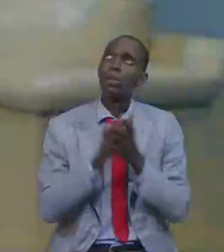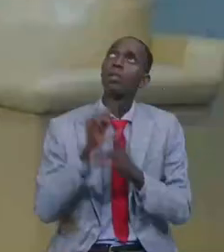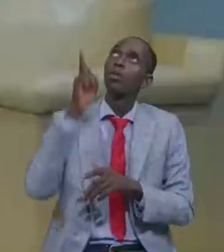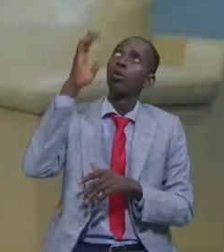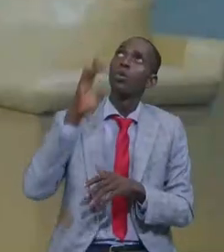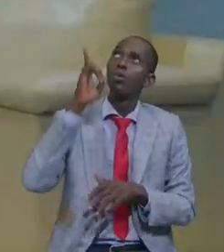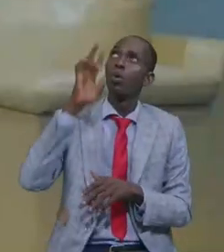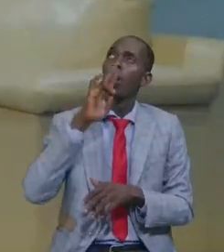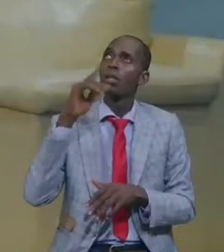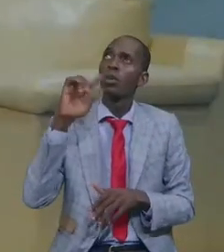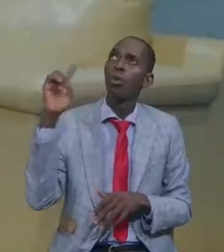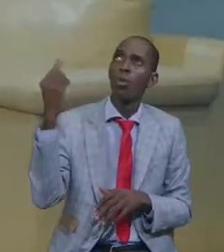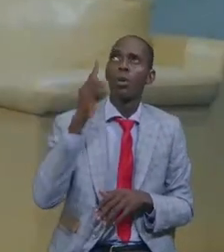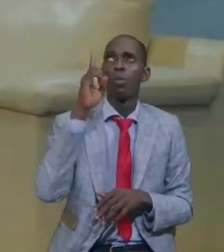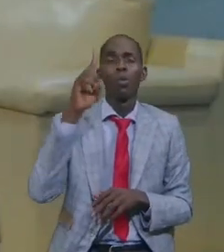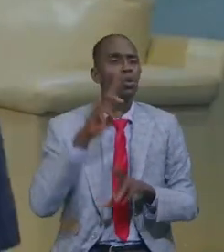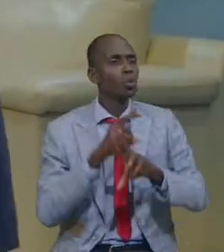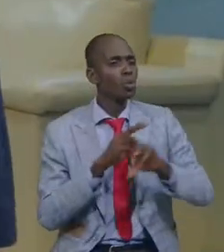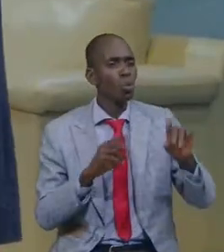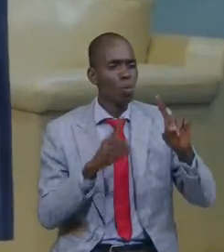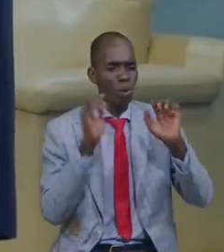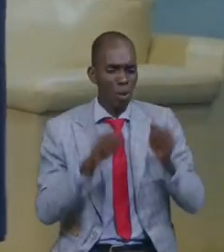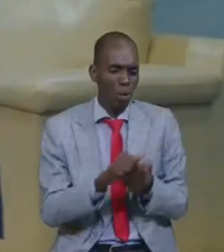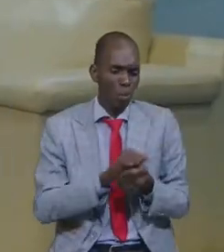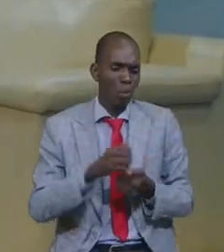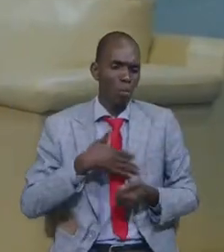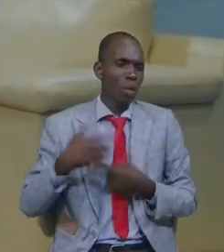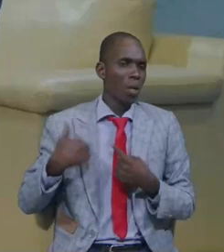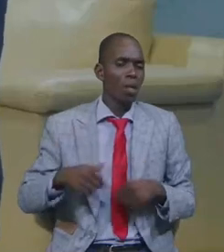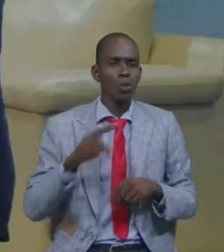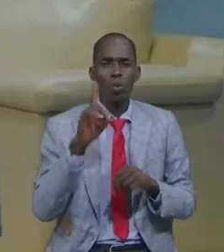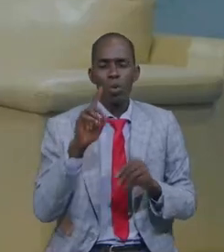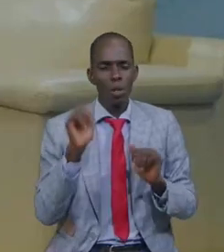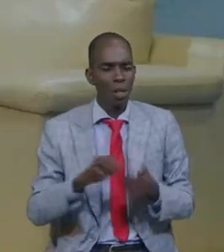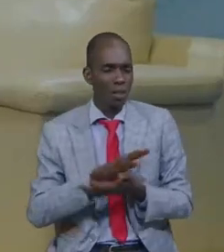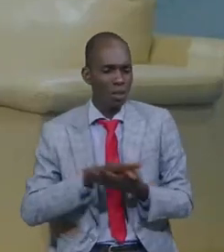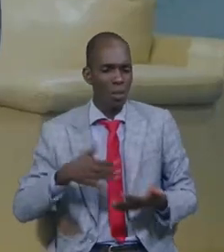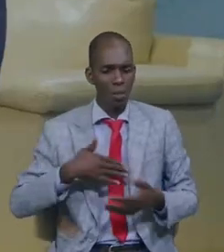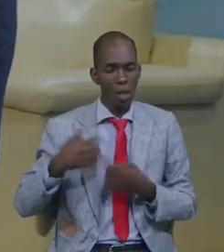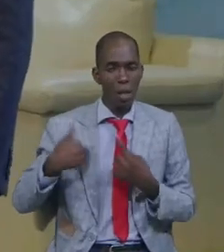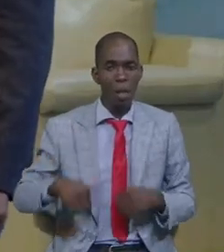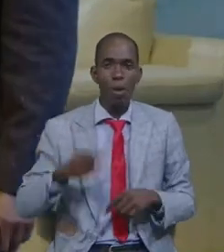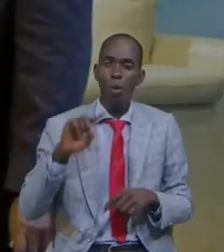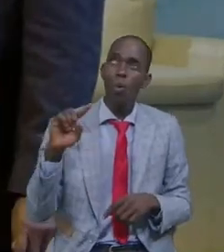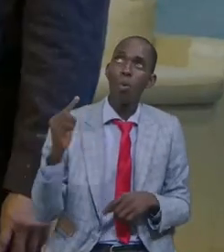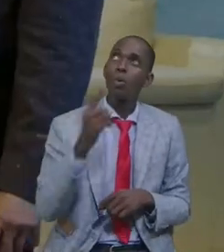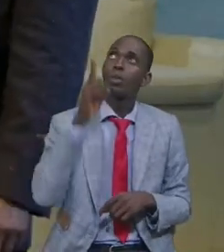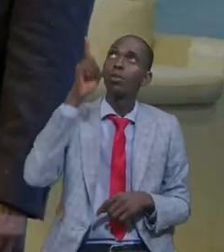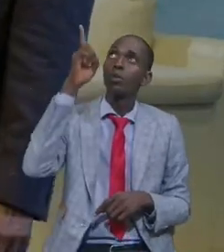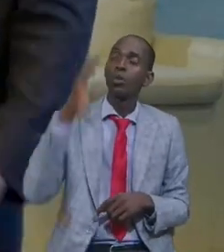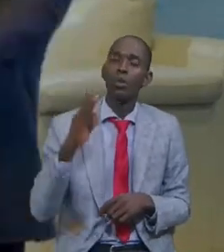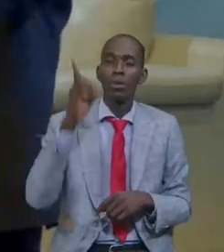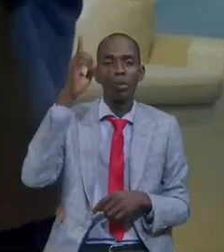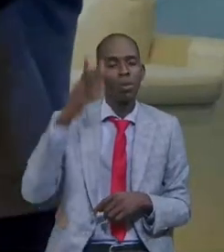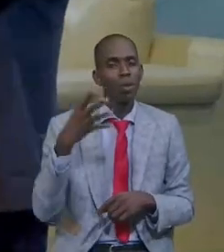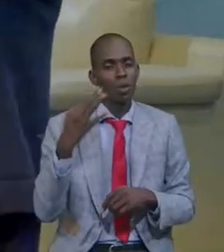Il ne peut pas laver mon cœur, il ne peut pas purifier mon cœur, il ne peut pas me purger. Seul Dieu, le Dieu de la création, le Dieu de la rédemption,